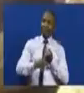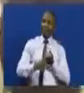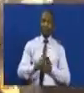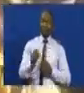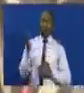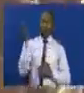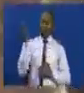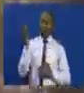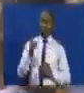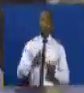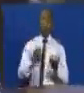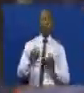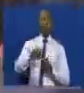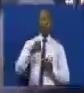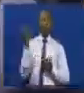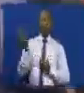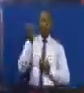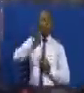ni kivumbi na jasho.